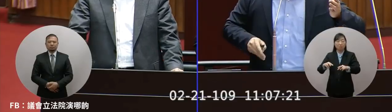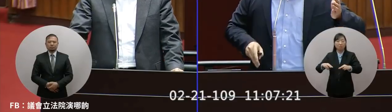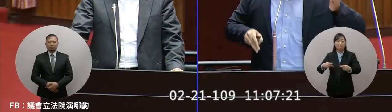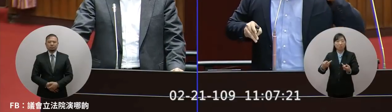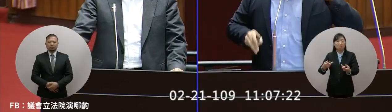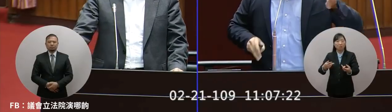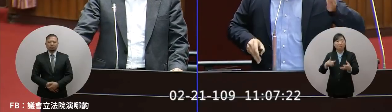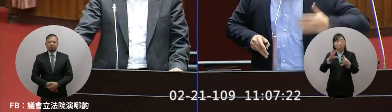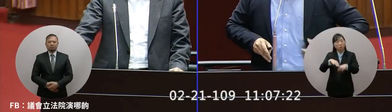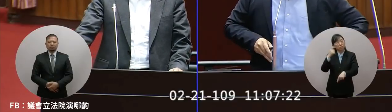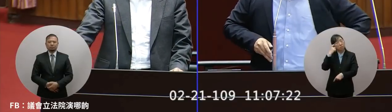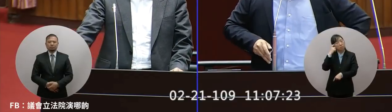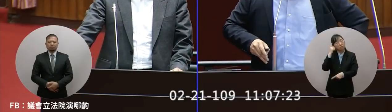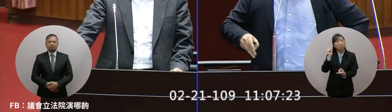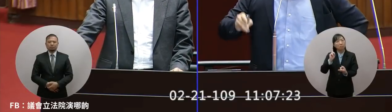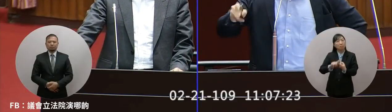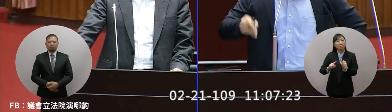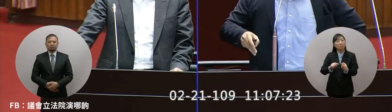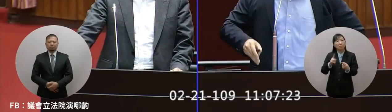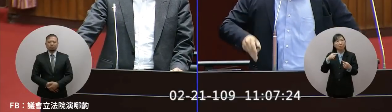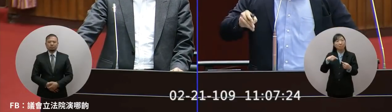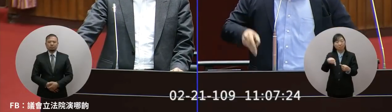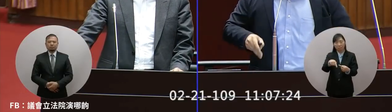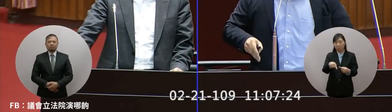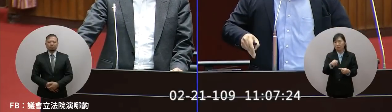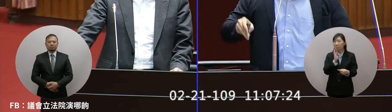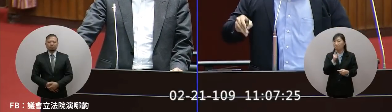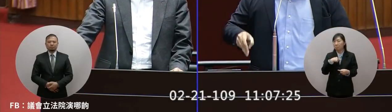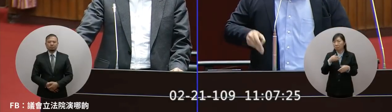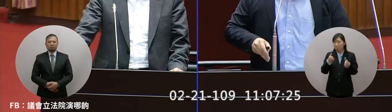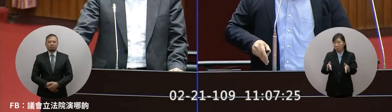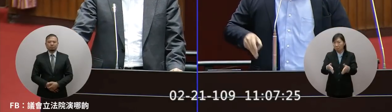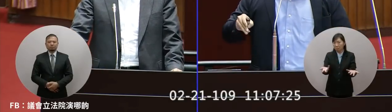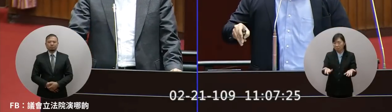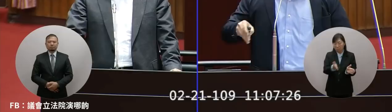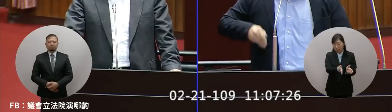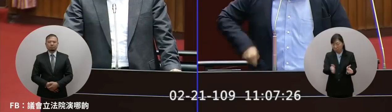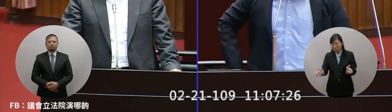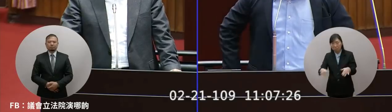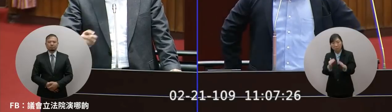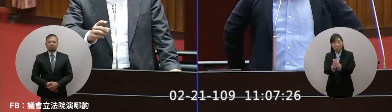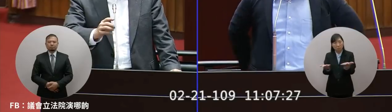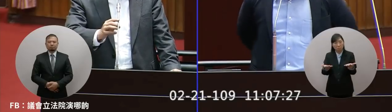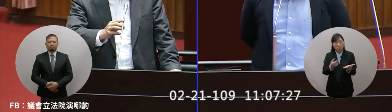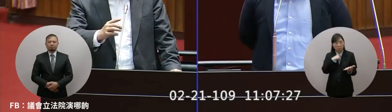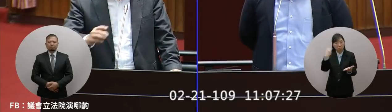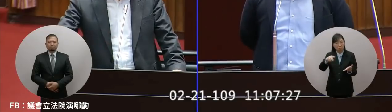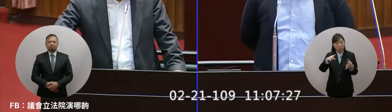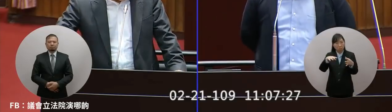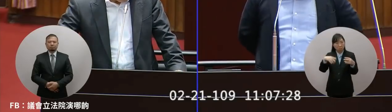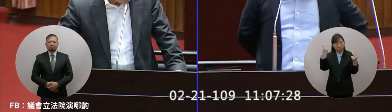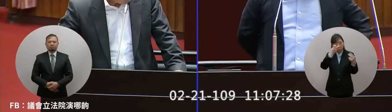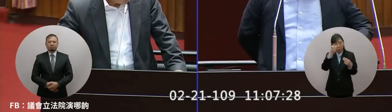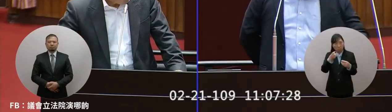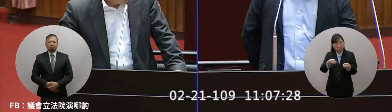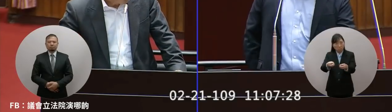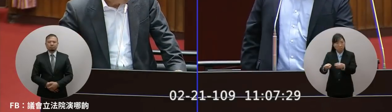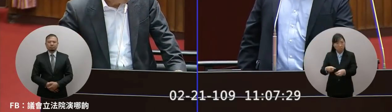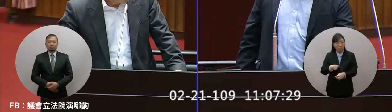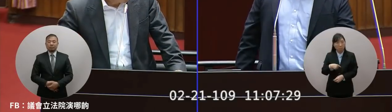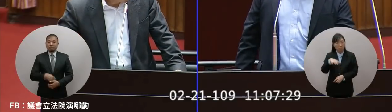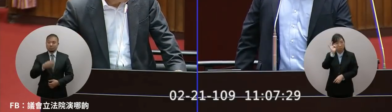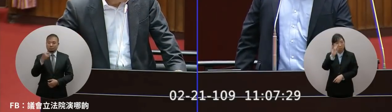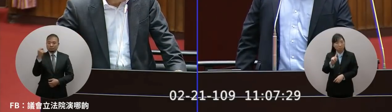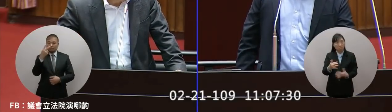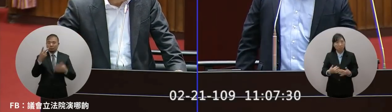说，这个是不是应该要去检讨？就是说这样的这个流程是不是有什么问题？ 两个问